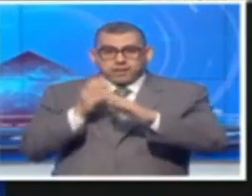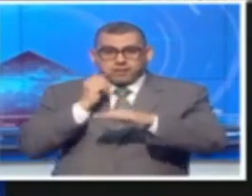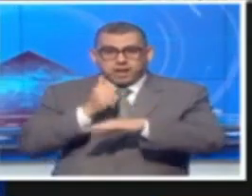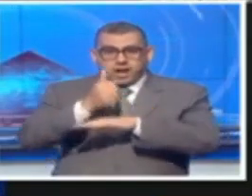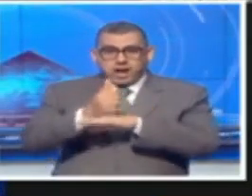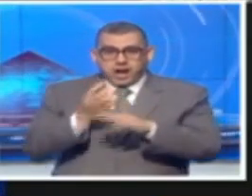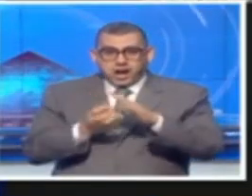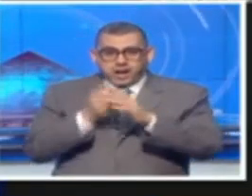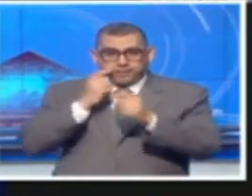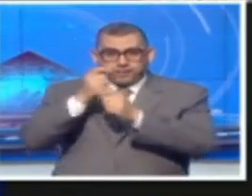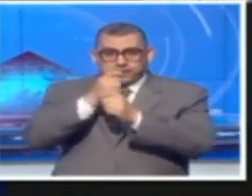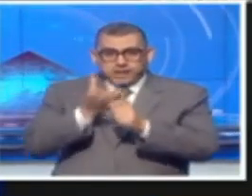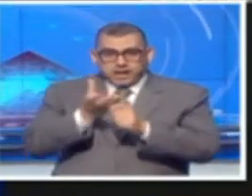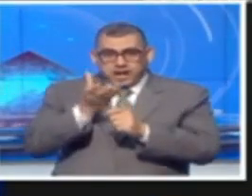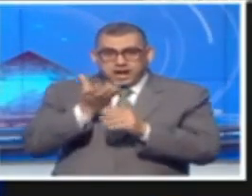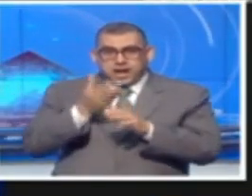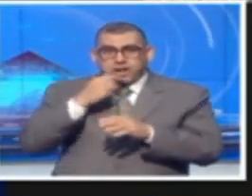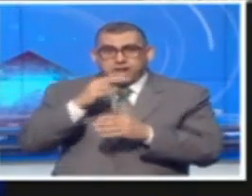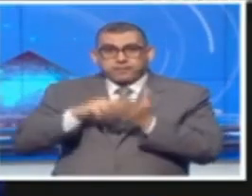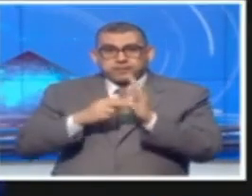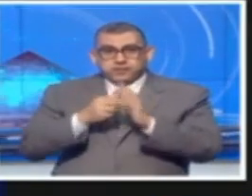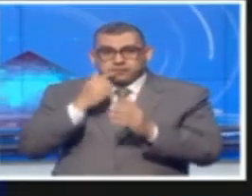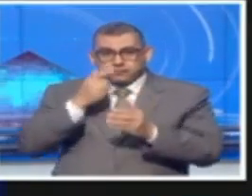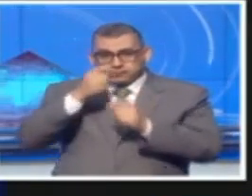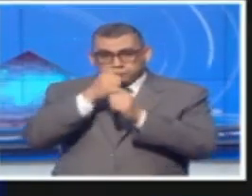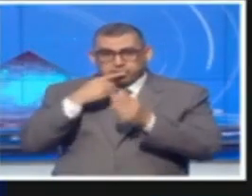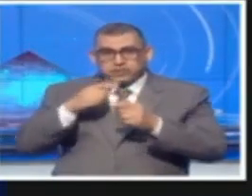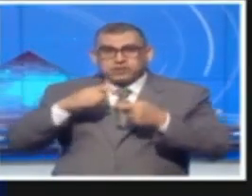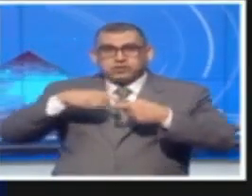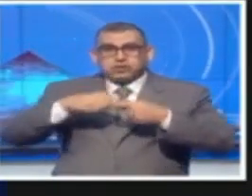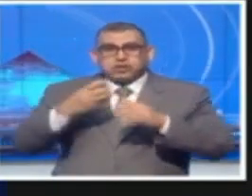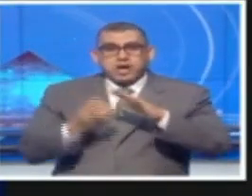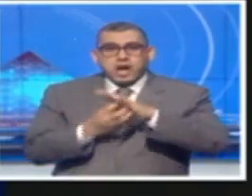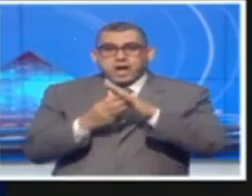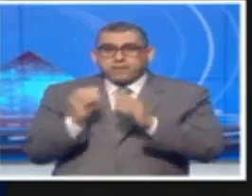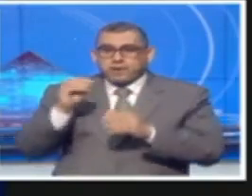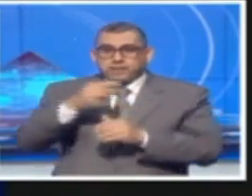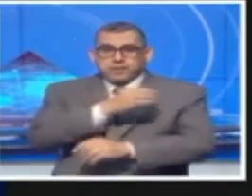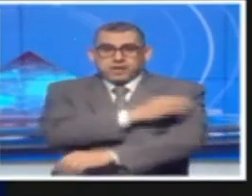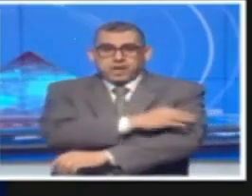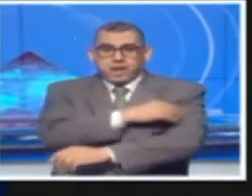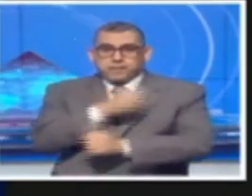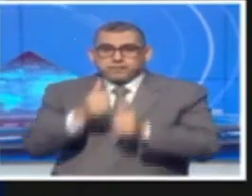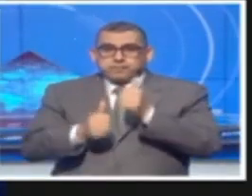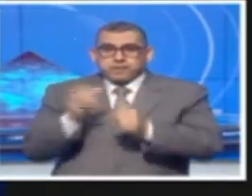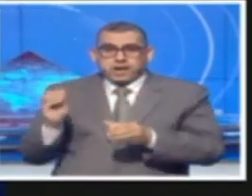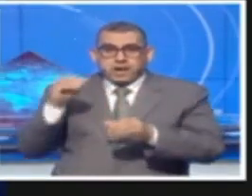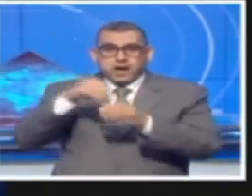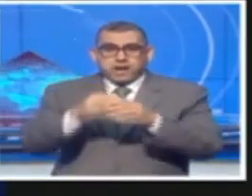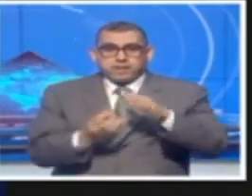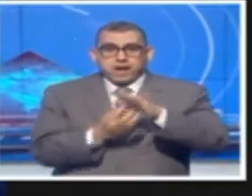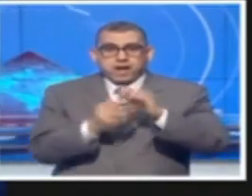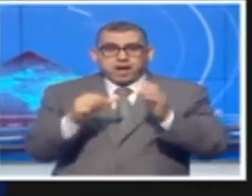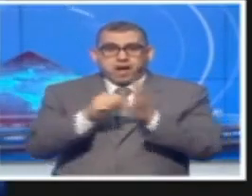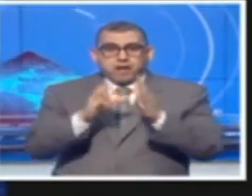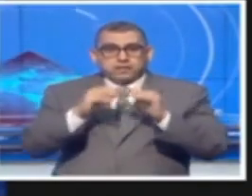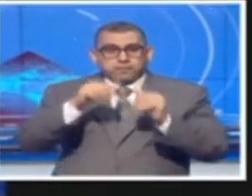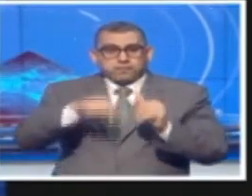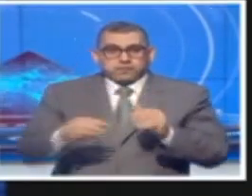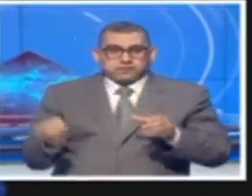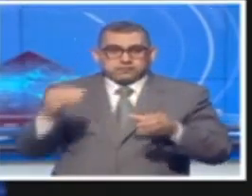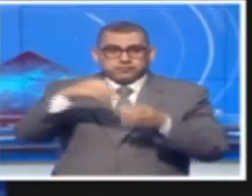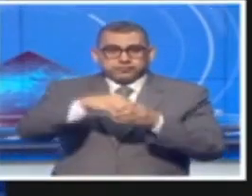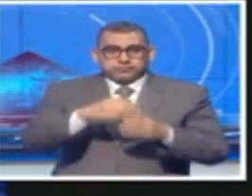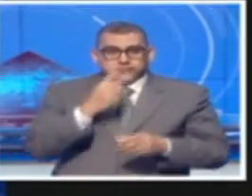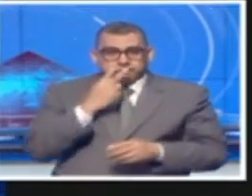التعليم العالي والبحث العلمي بشأن معادلة الشهادات وإجراء اختبارات للالتحاق بالجامعات الأهلية